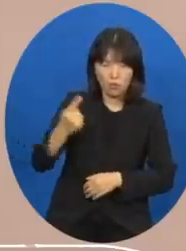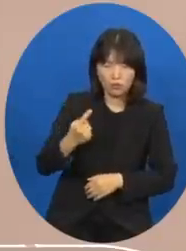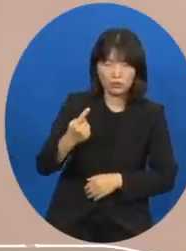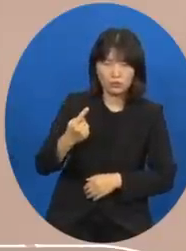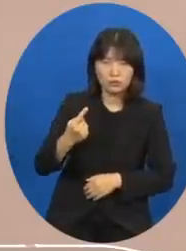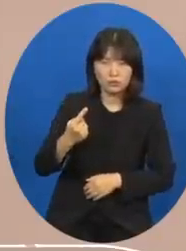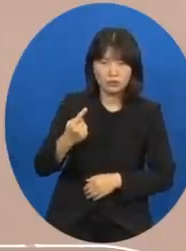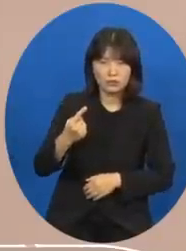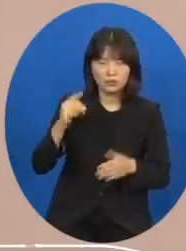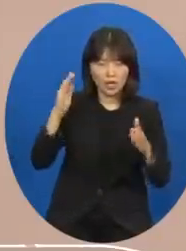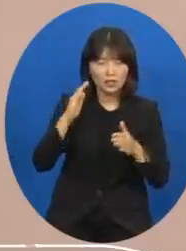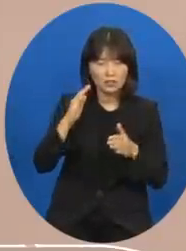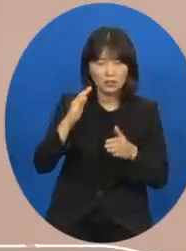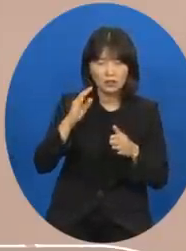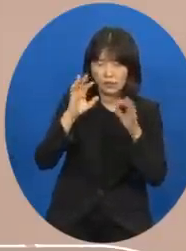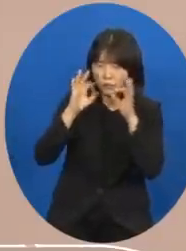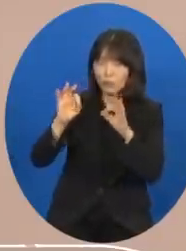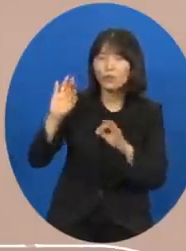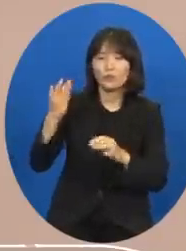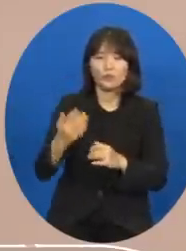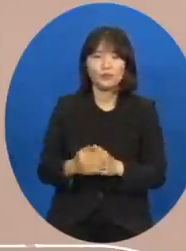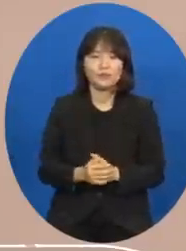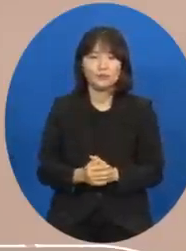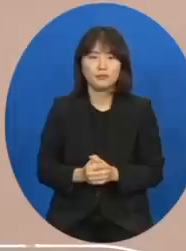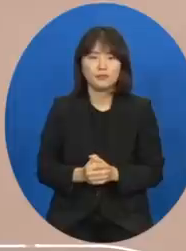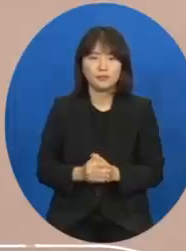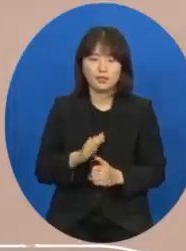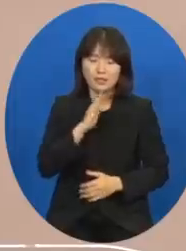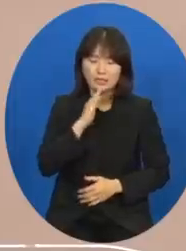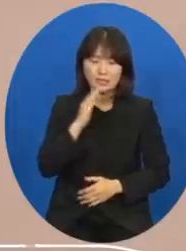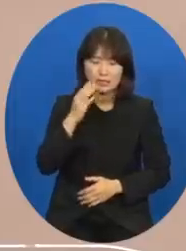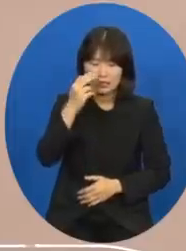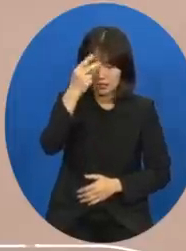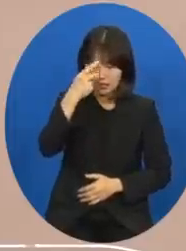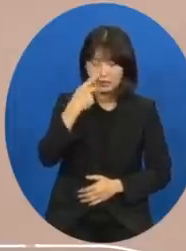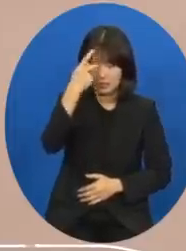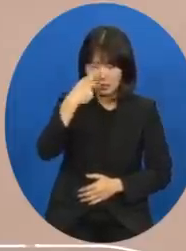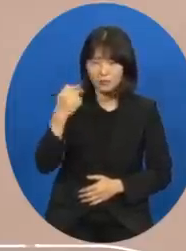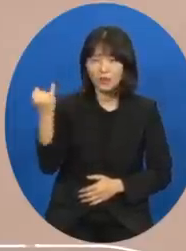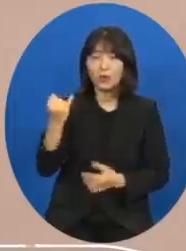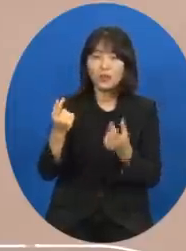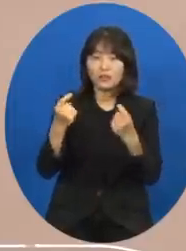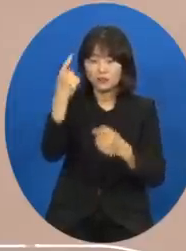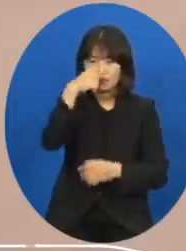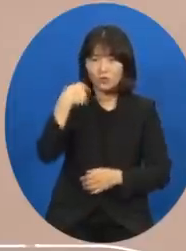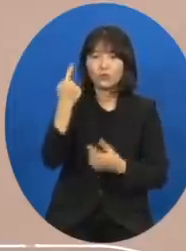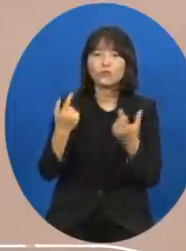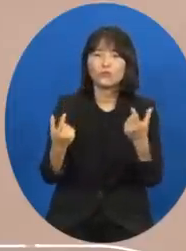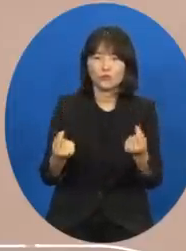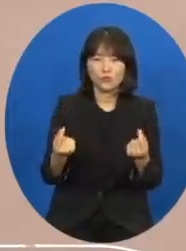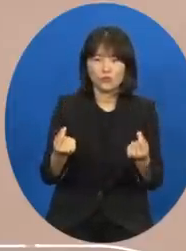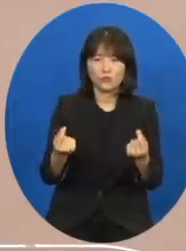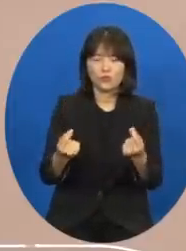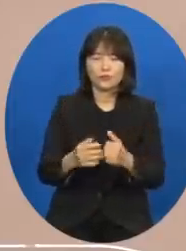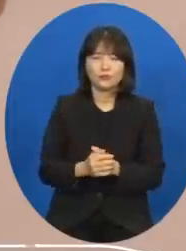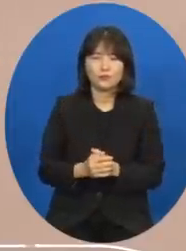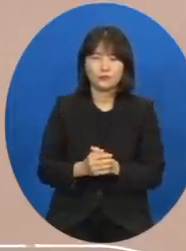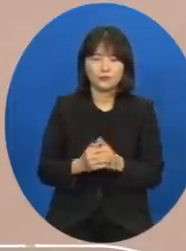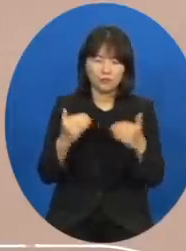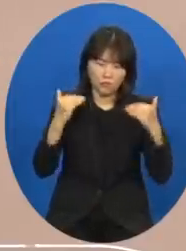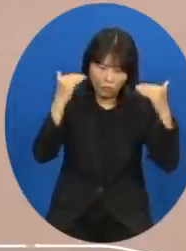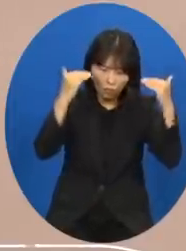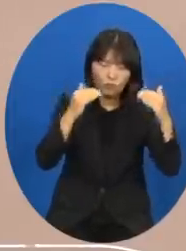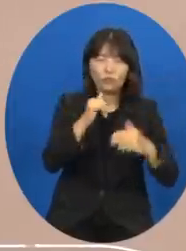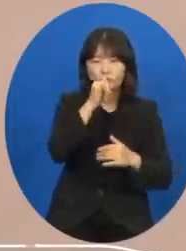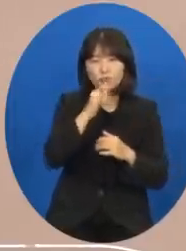그런 아이들 이따금 보게 됩니다. 진짜 사마리아 여인 같은 그런 얼굴이죠. 어른들 중에도 그런